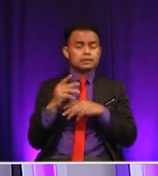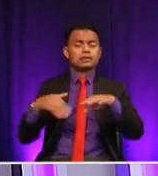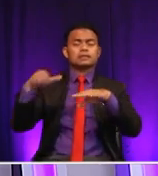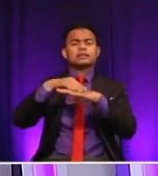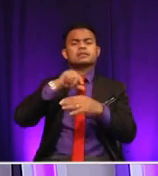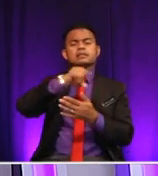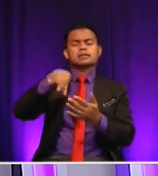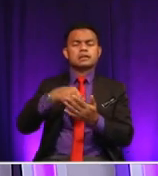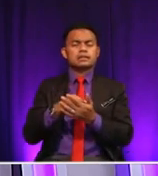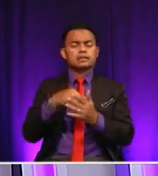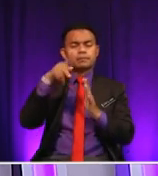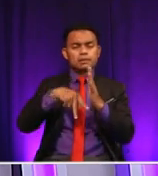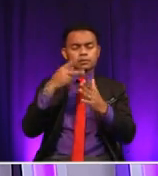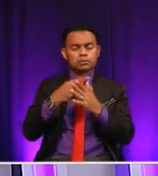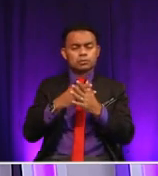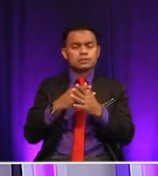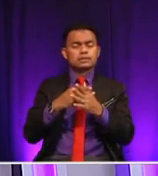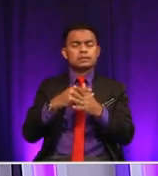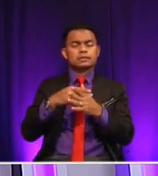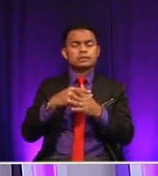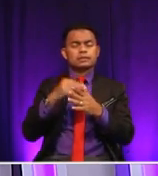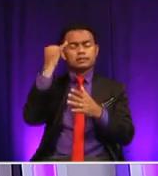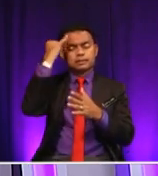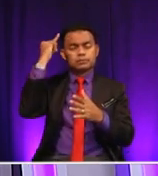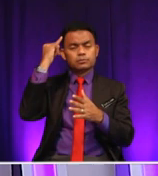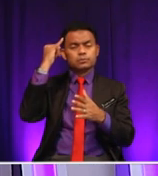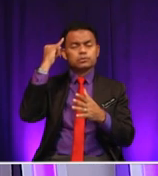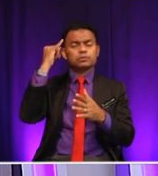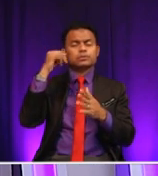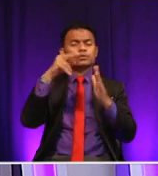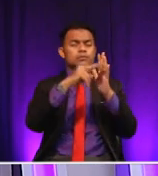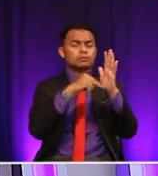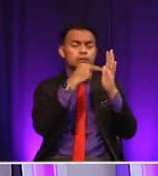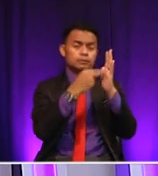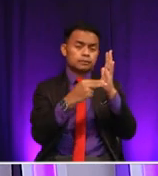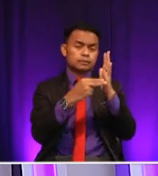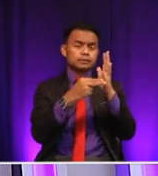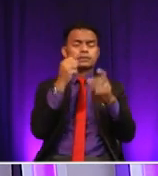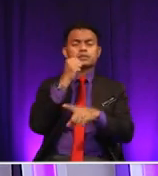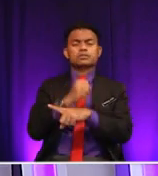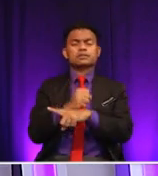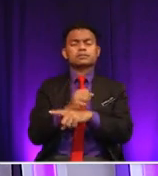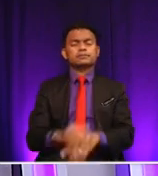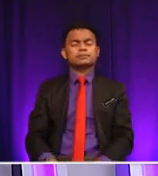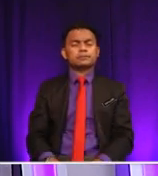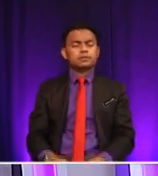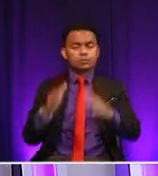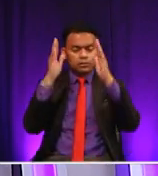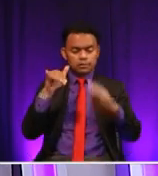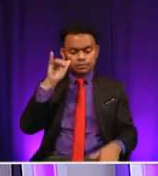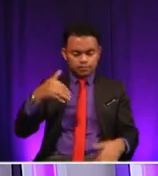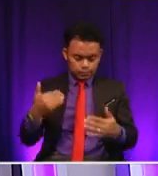komunikatifnya mengenai puisi tradisional Memberikan manfaat kepada semua termasuk saya sendiri sebagai orang yang baru memahami